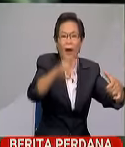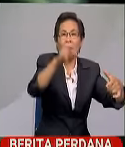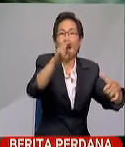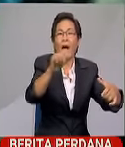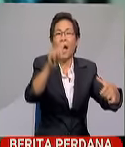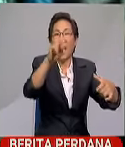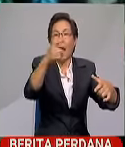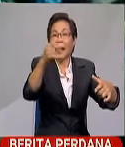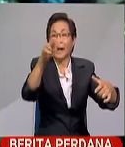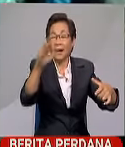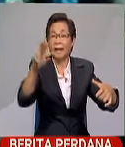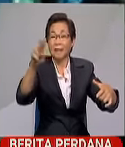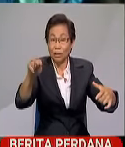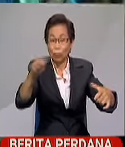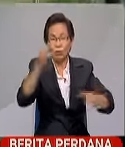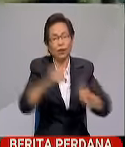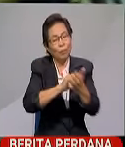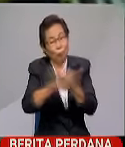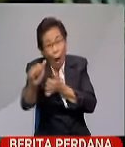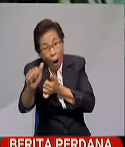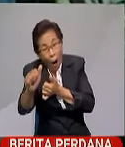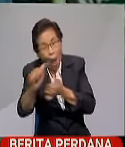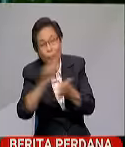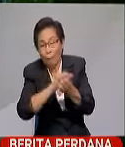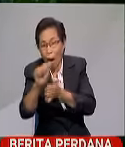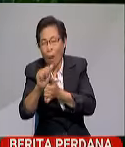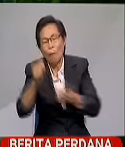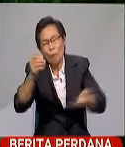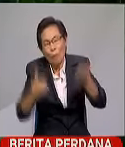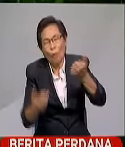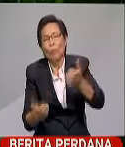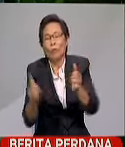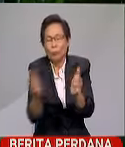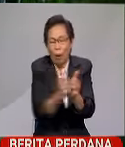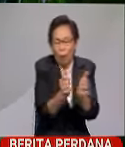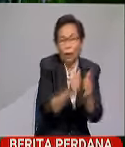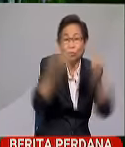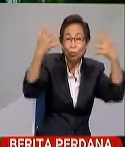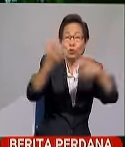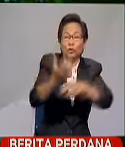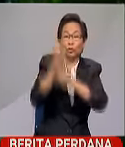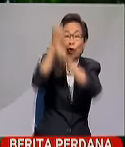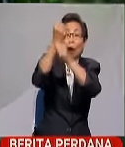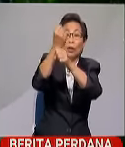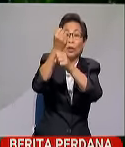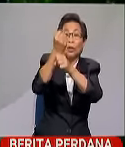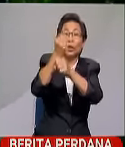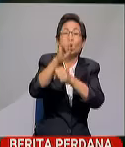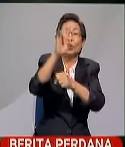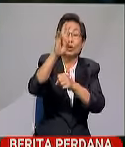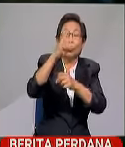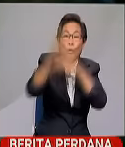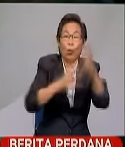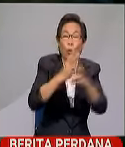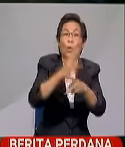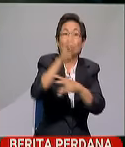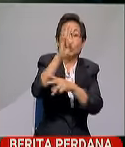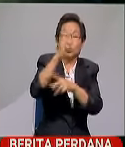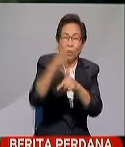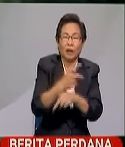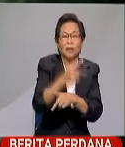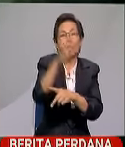Angle Nieto. Jika berjaya melepasi sasaran itu, beliau berkemungkinan berganding dengan juara dunia 7 kali MotoGP, Valentino